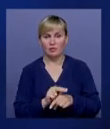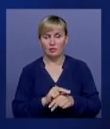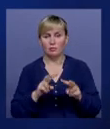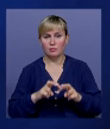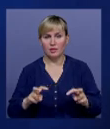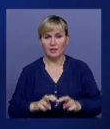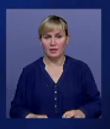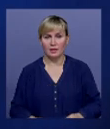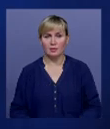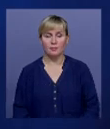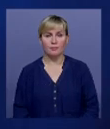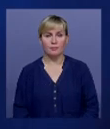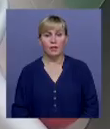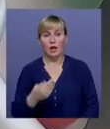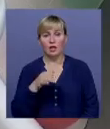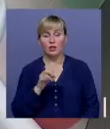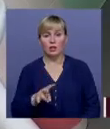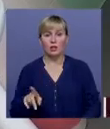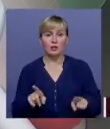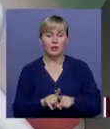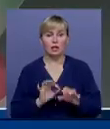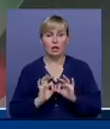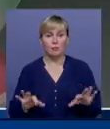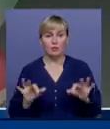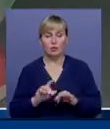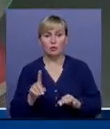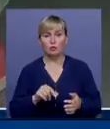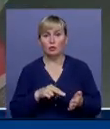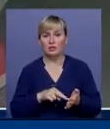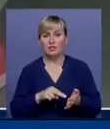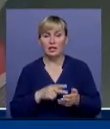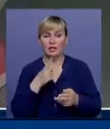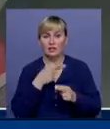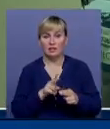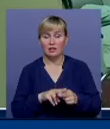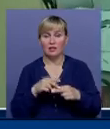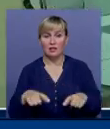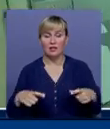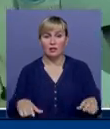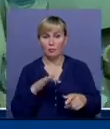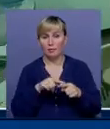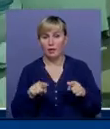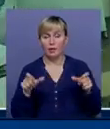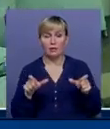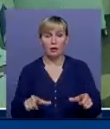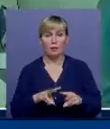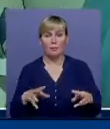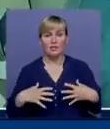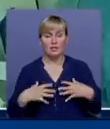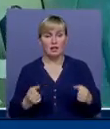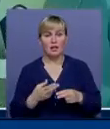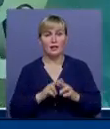тестированию. Айжан Исмагамбетова также объяснила, что цены тестов на выявление коронавируса регулирует рынок, а не Минздрав.